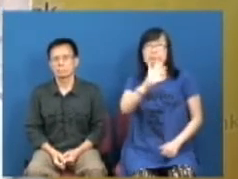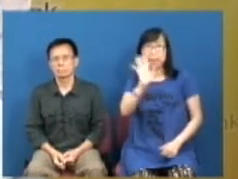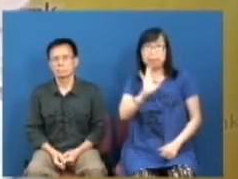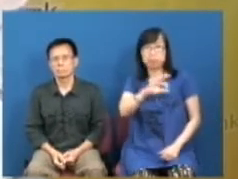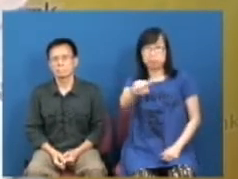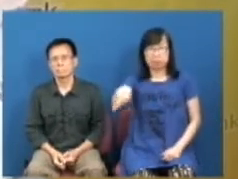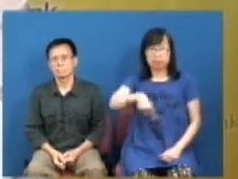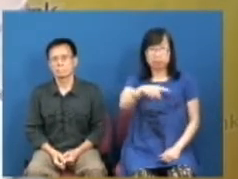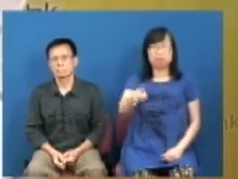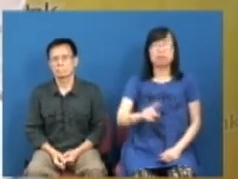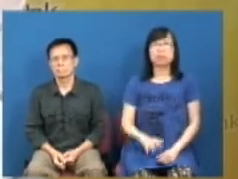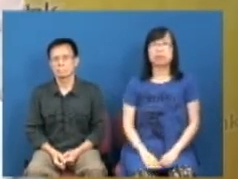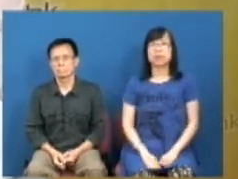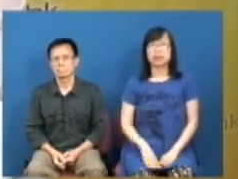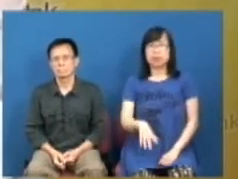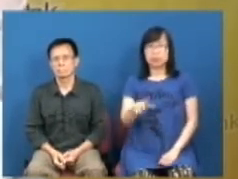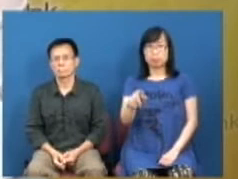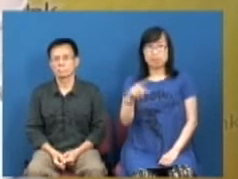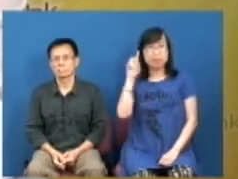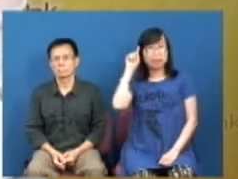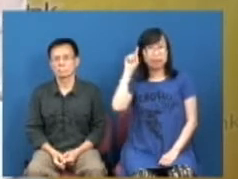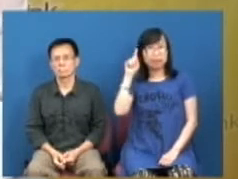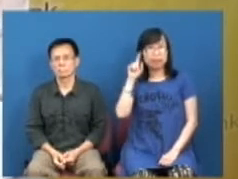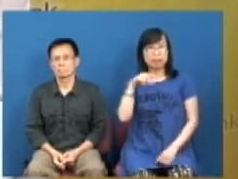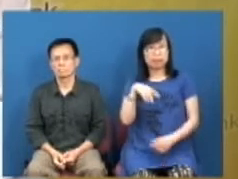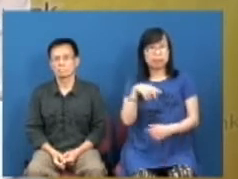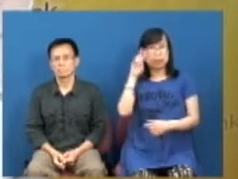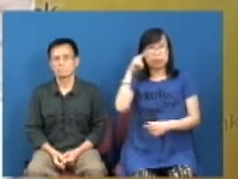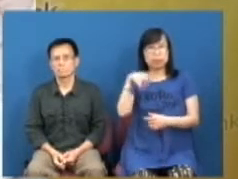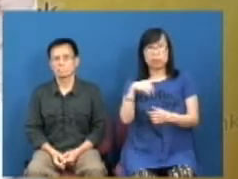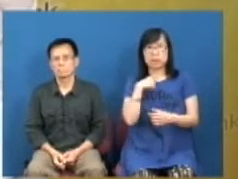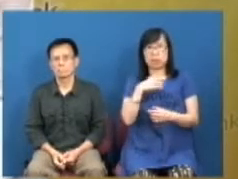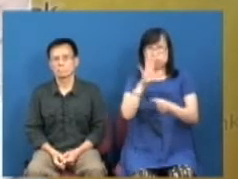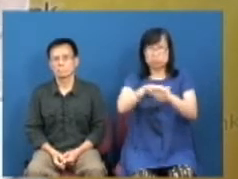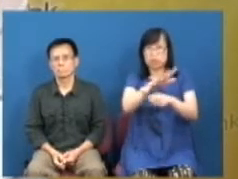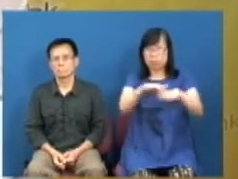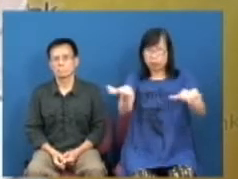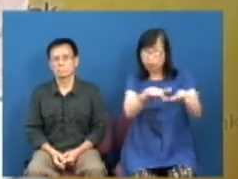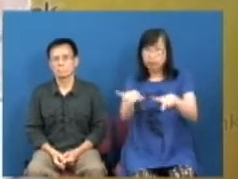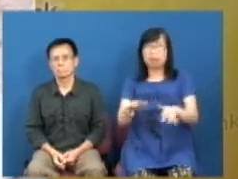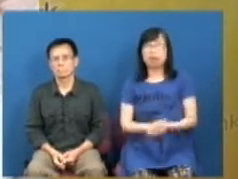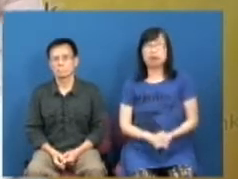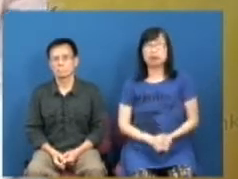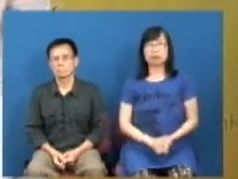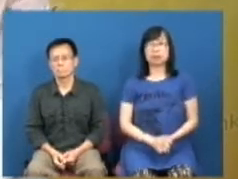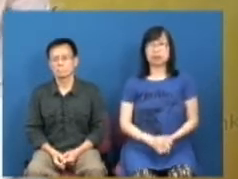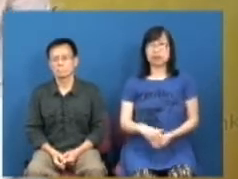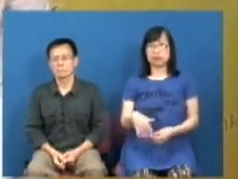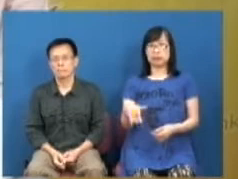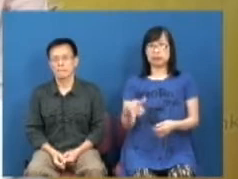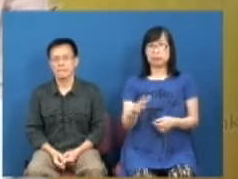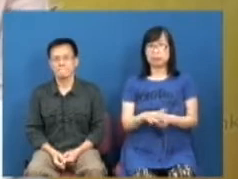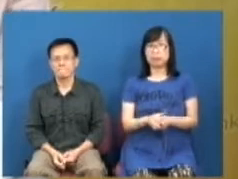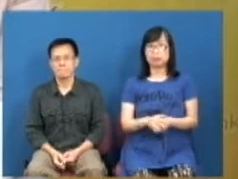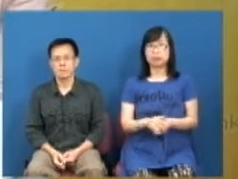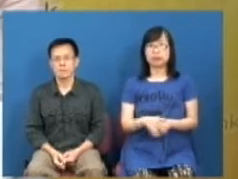嚇。咁但係你話係唔係真係下下要填海咧？我都係有保留。咁至於你話嚟緊喺即係你話係